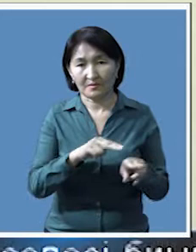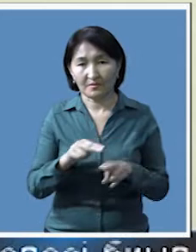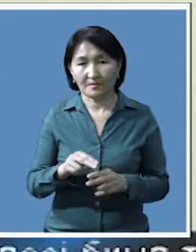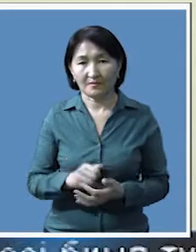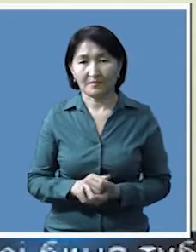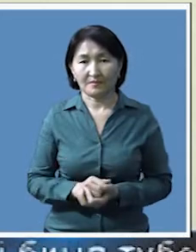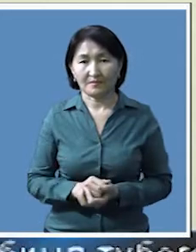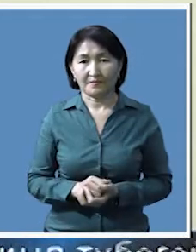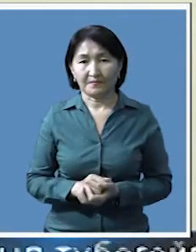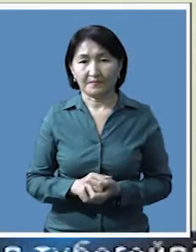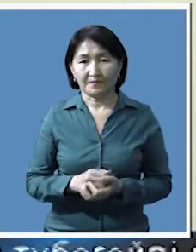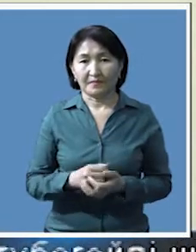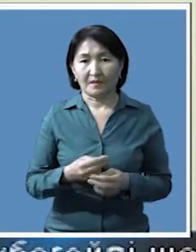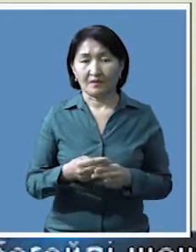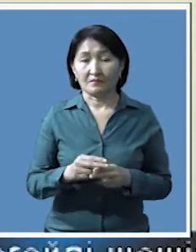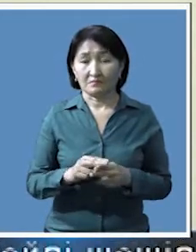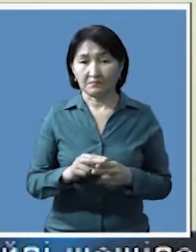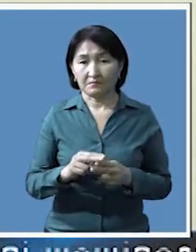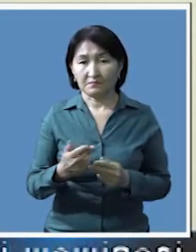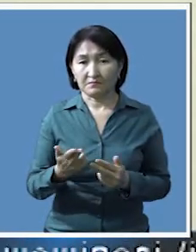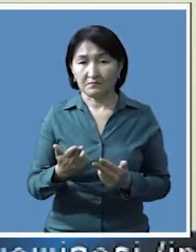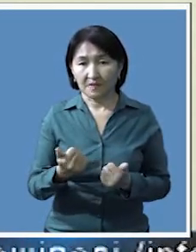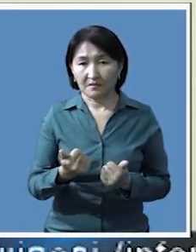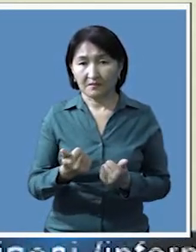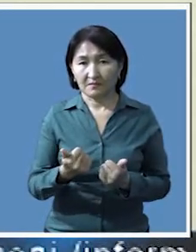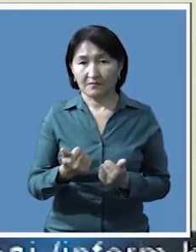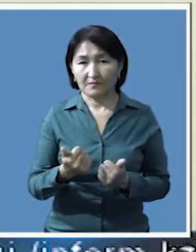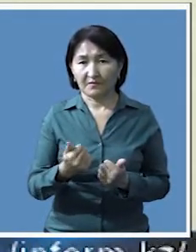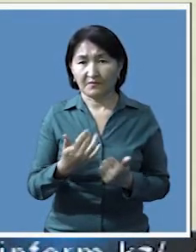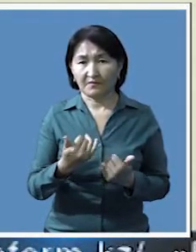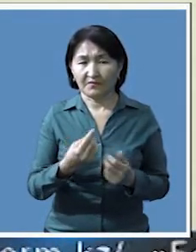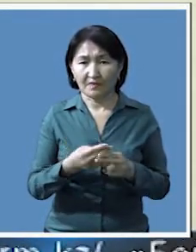Алматы қаласындағы Франк қоймасынан алынып, арнайы